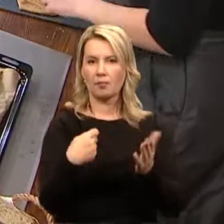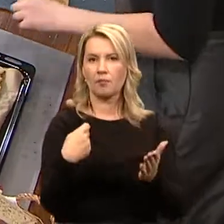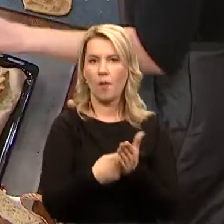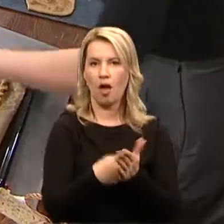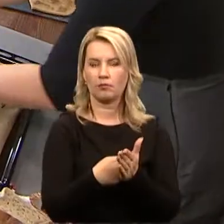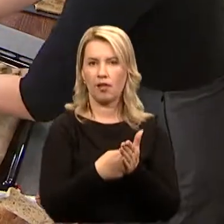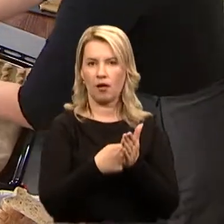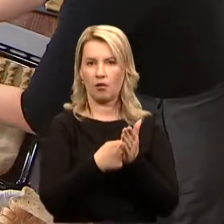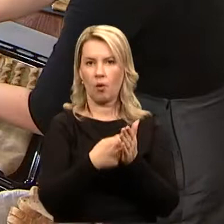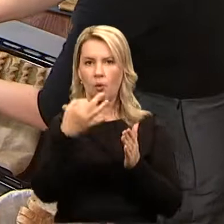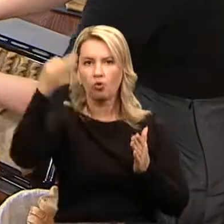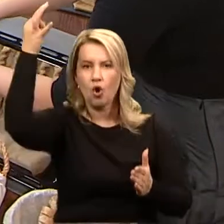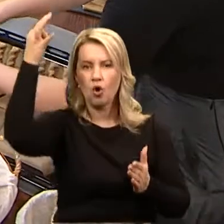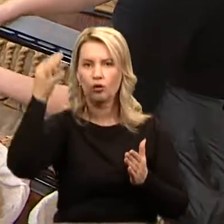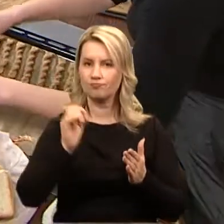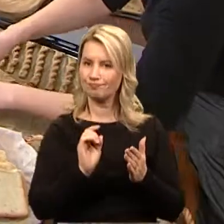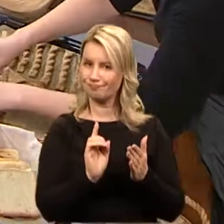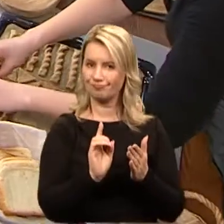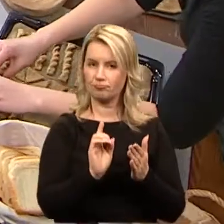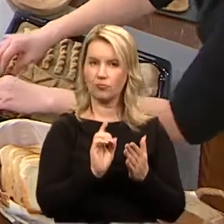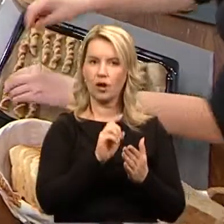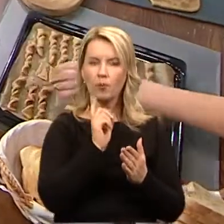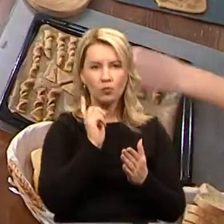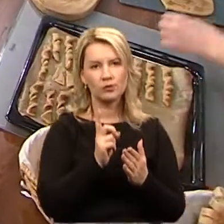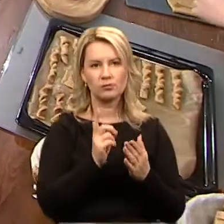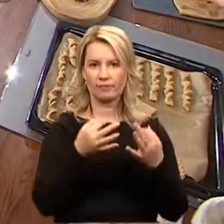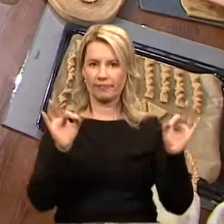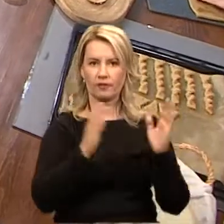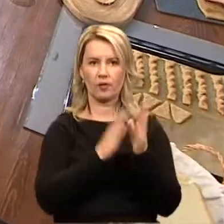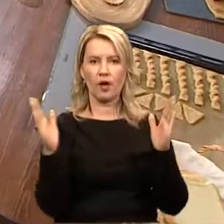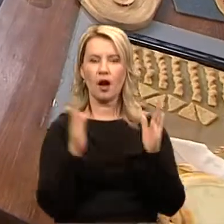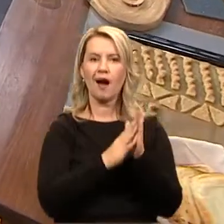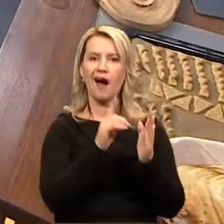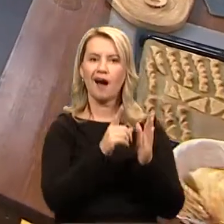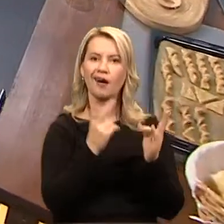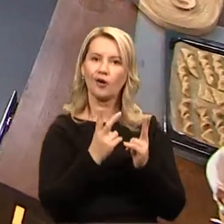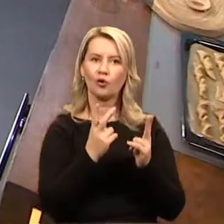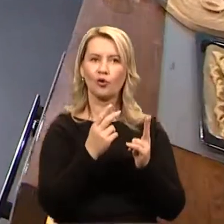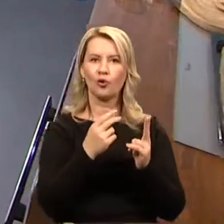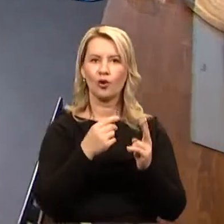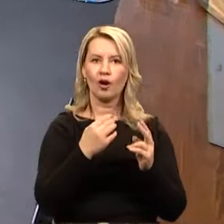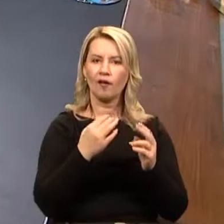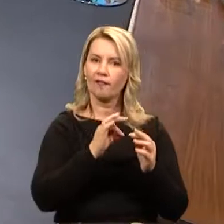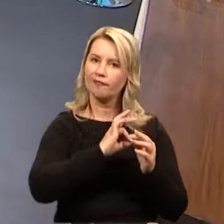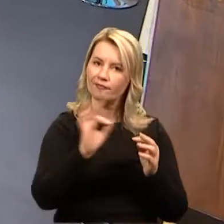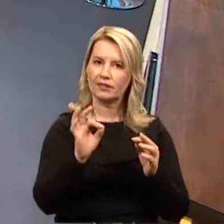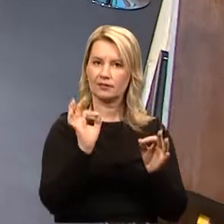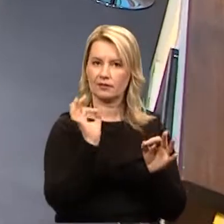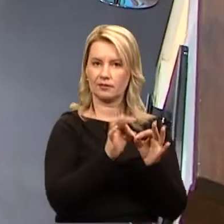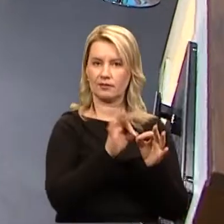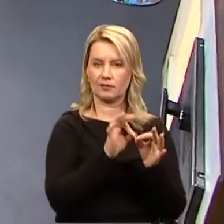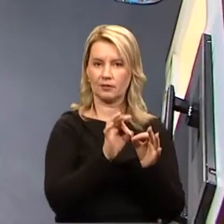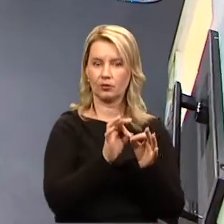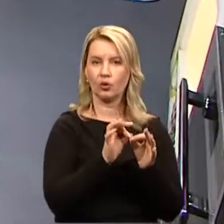dříve. Mm-hmm. A určitě bychom měli přemýšlet nad tou efektivitou toho spoření. Aby to bylo spoření, které nám